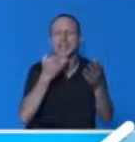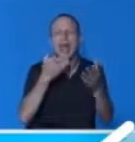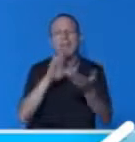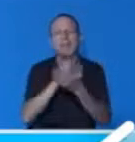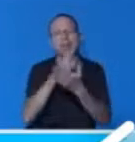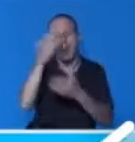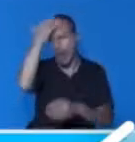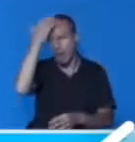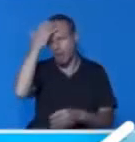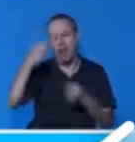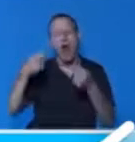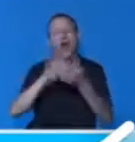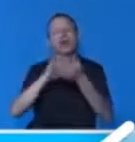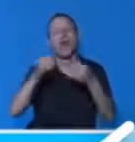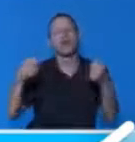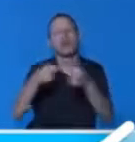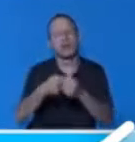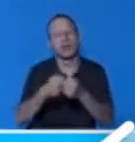לרשימה המשותפת? תודה רבה לך.